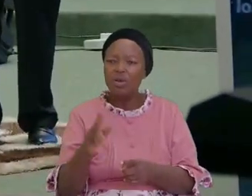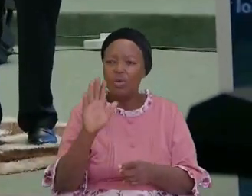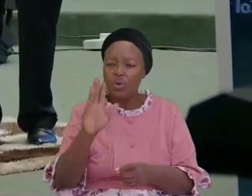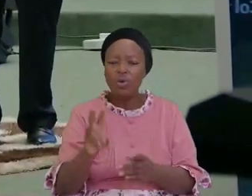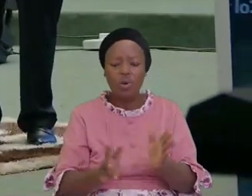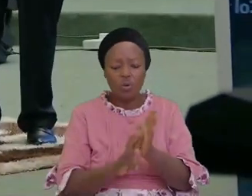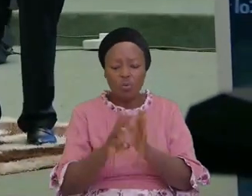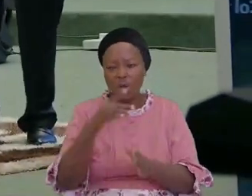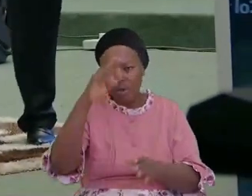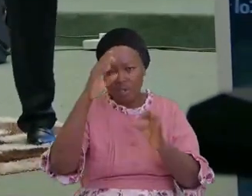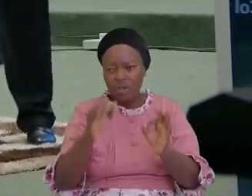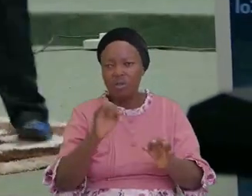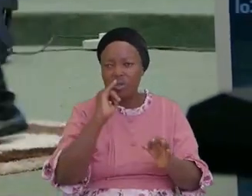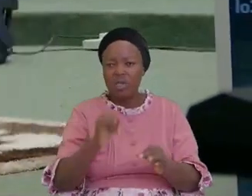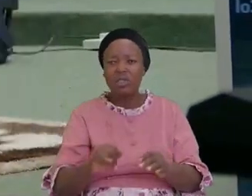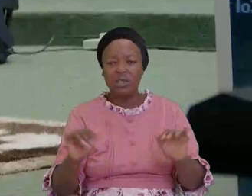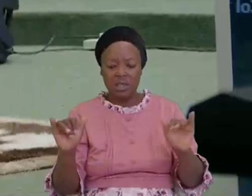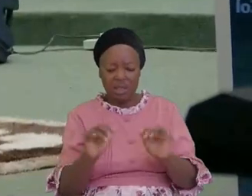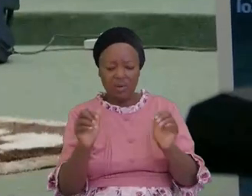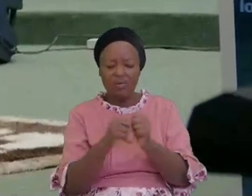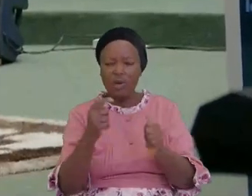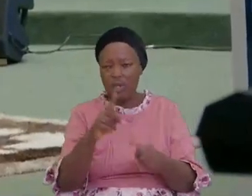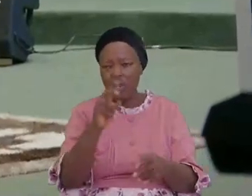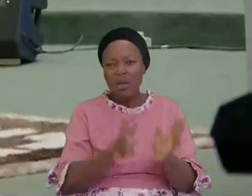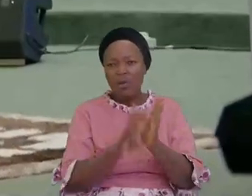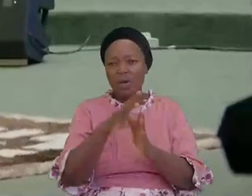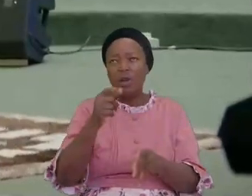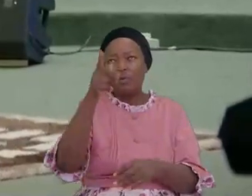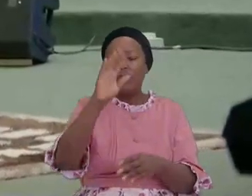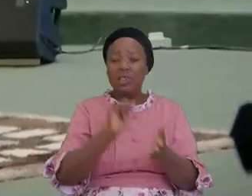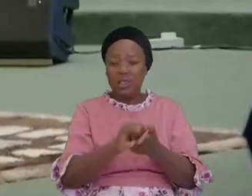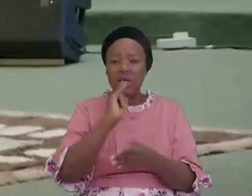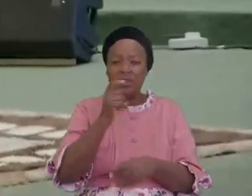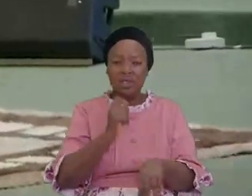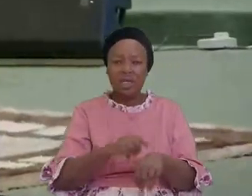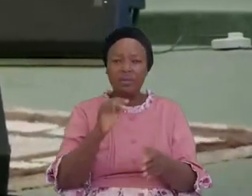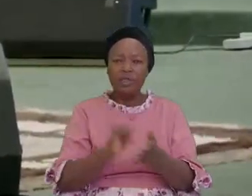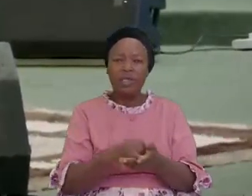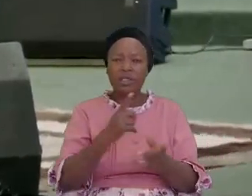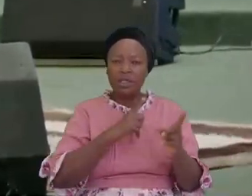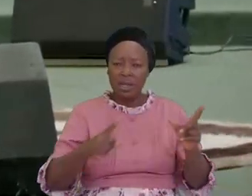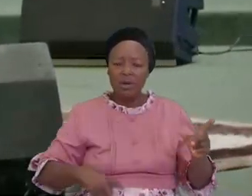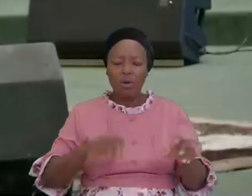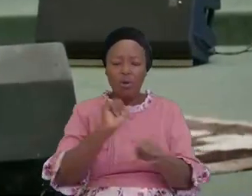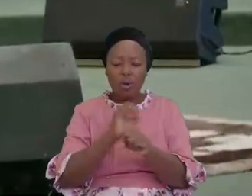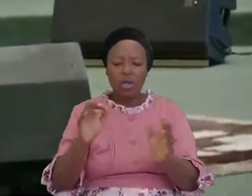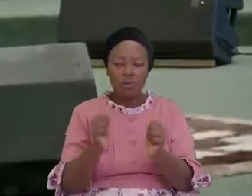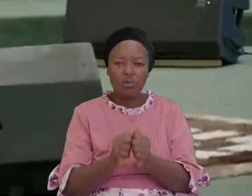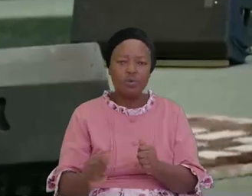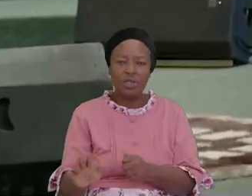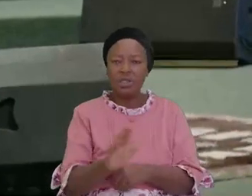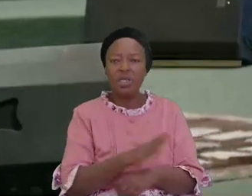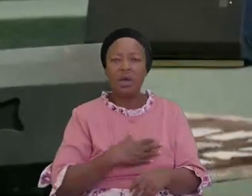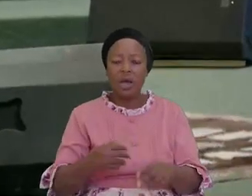volonté est conforme à la volonté de Dieu, c'est en ce moment-là que le Seigneur travaille avec eux